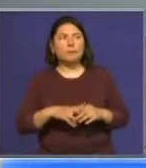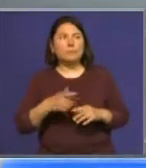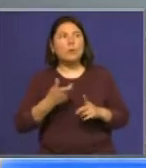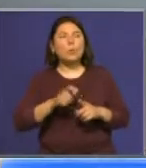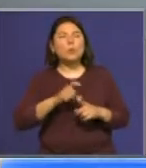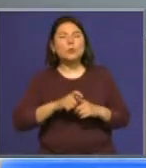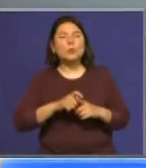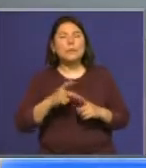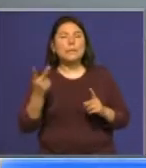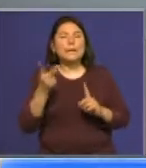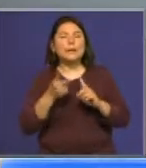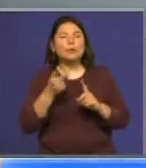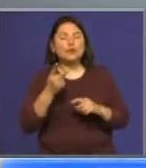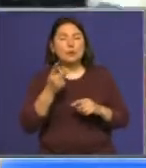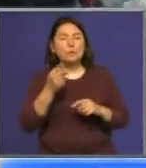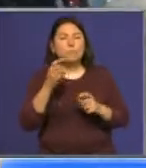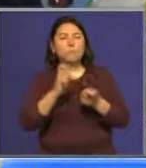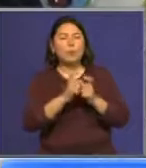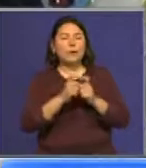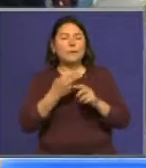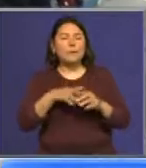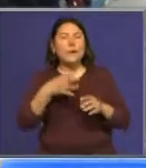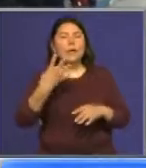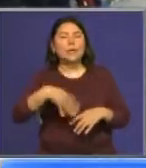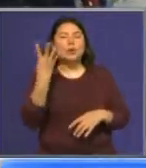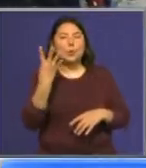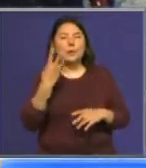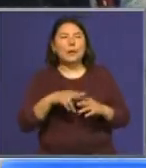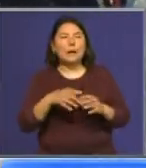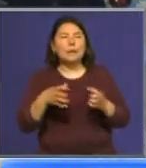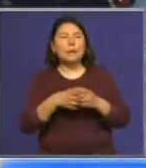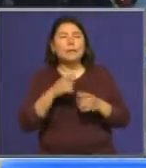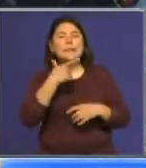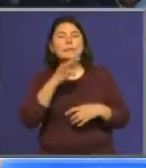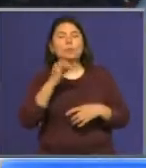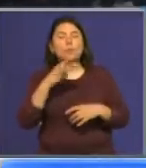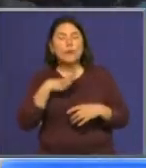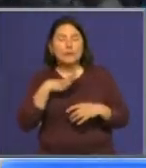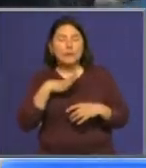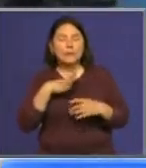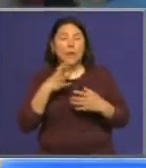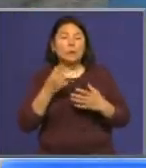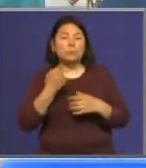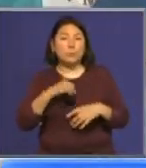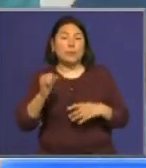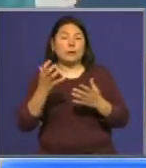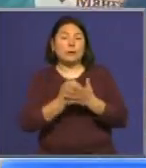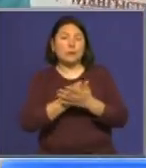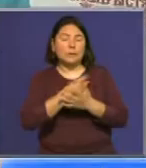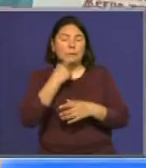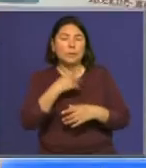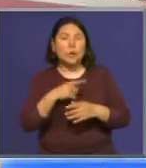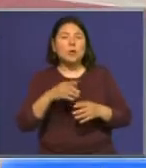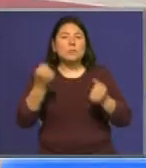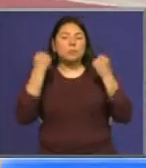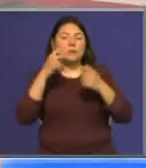Менде екінші бой ұпаймен өттім. Ал 44 келіде алаңға шыққан Ғазиз Мұрат та жарыс жеңімпазы атанды. Екі жылдан бері спорттың осы